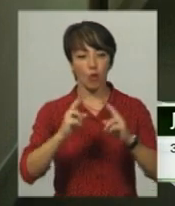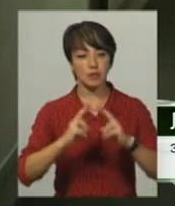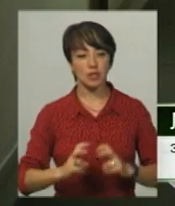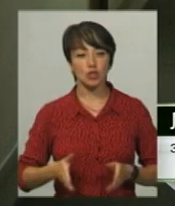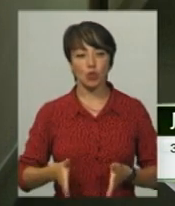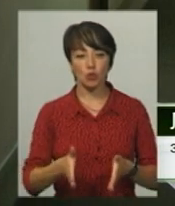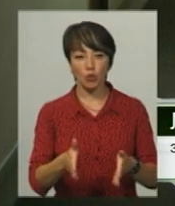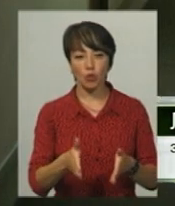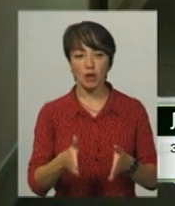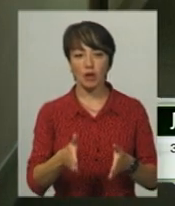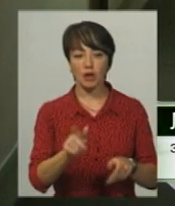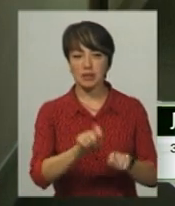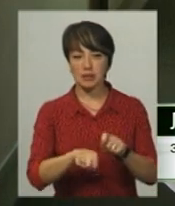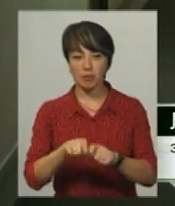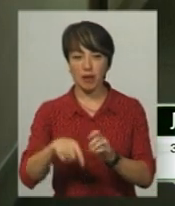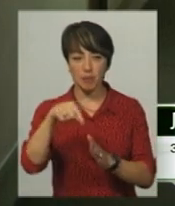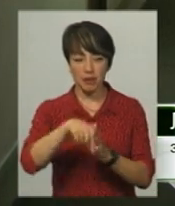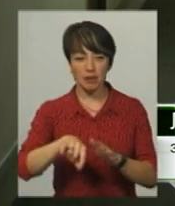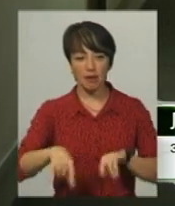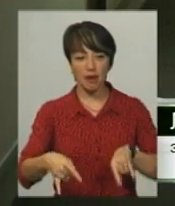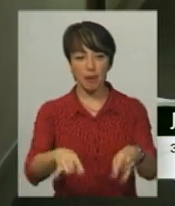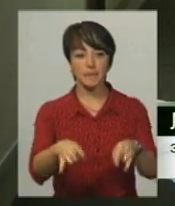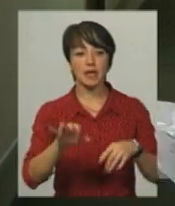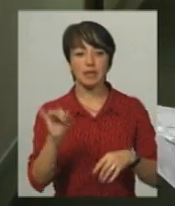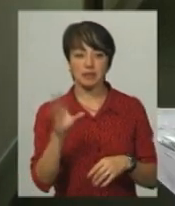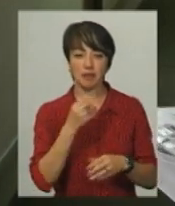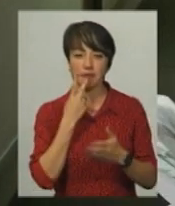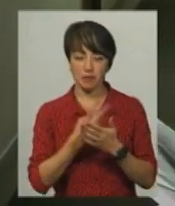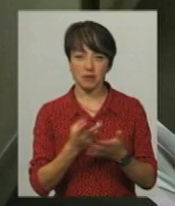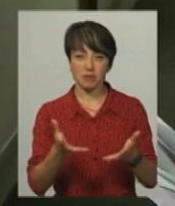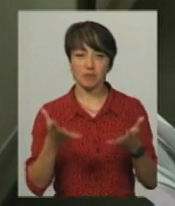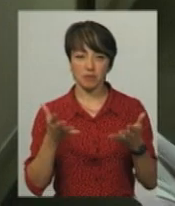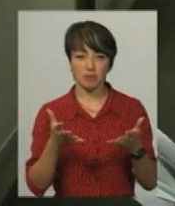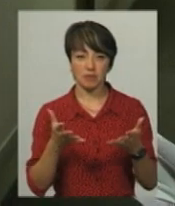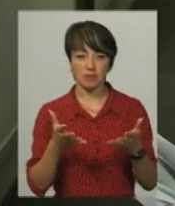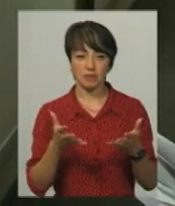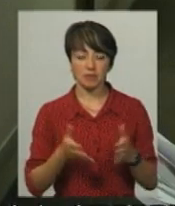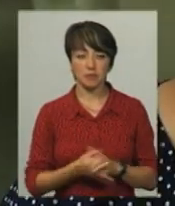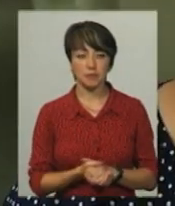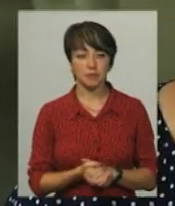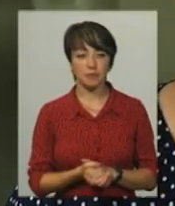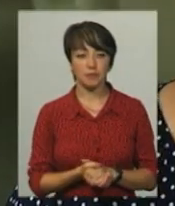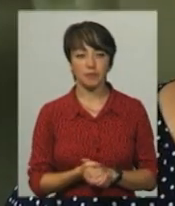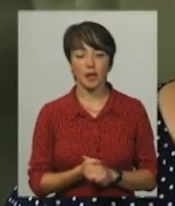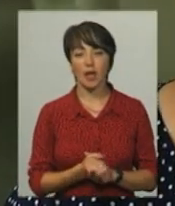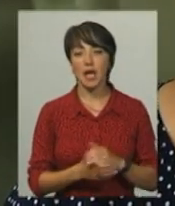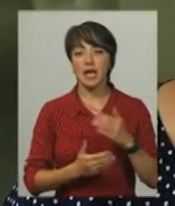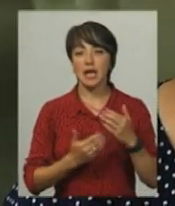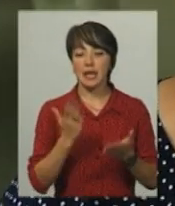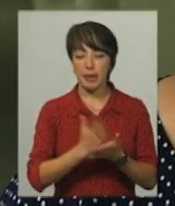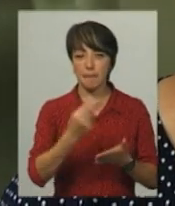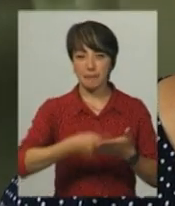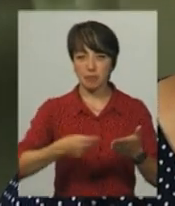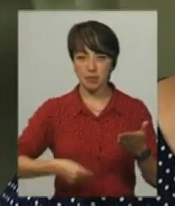дороги, заміри, глибини, ям, і це все бачили, це все було, як той казав, на видоку видно. Звернення людей є, підписи ми